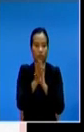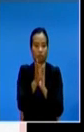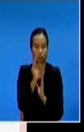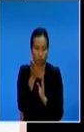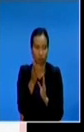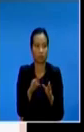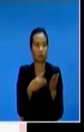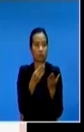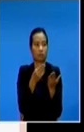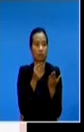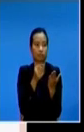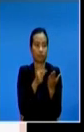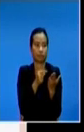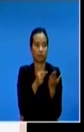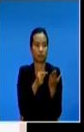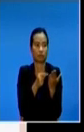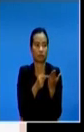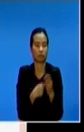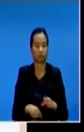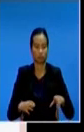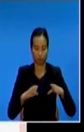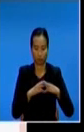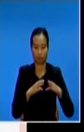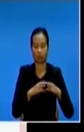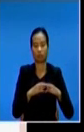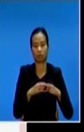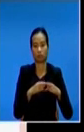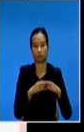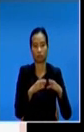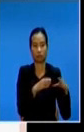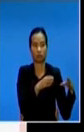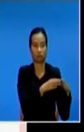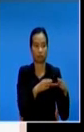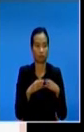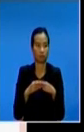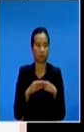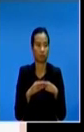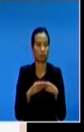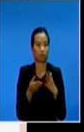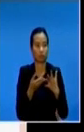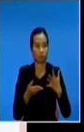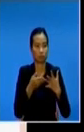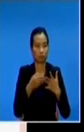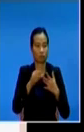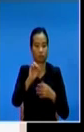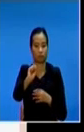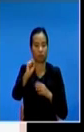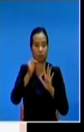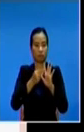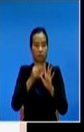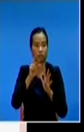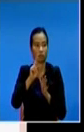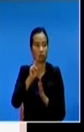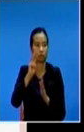แล้วใน1หน่วยเนี่ย1กองบัญชาการเนี่ยระดับสารวัตรที่จะขึ้นไปรองผู้กำกับเนี่ยมีไม่ต่ำกว่าประมาณ150